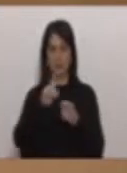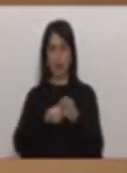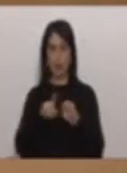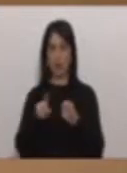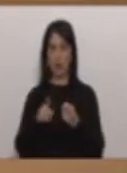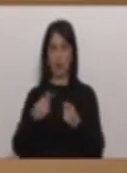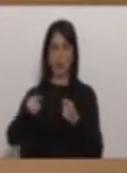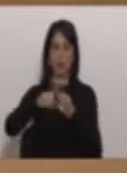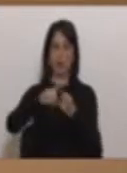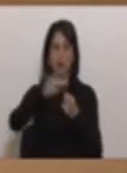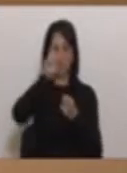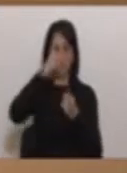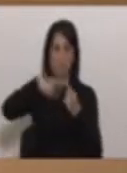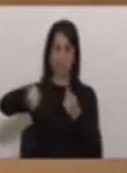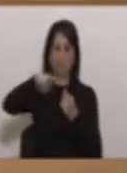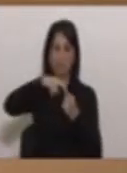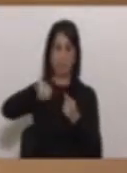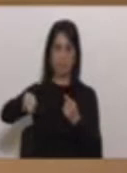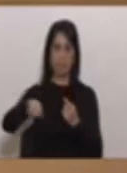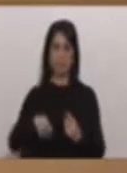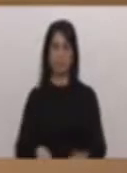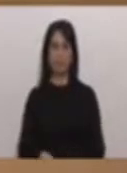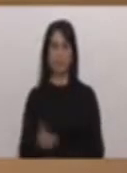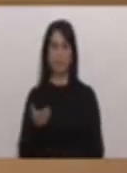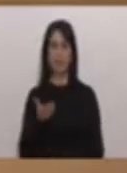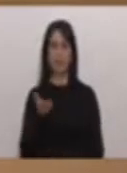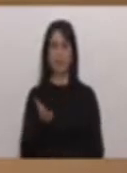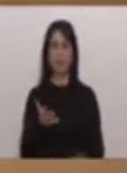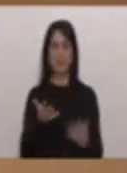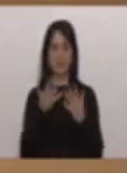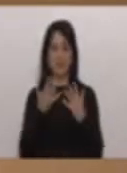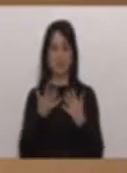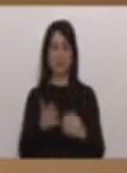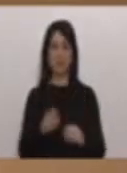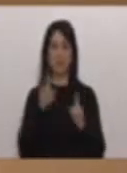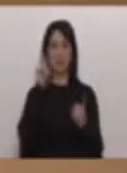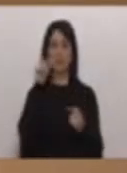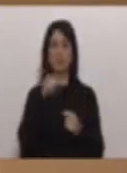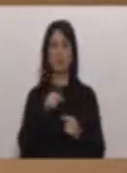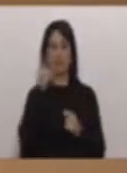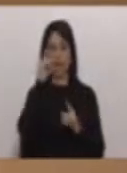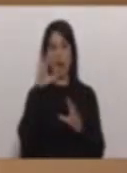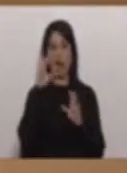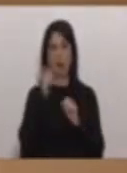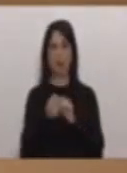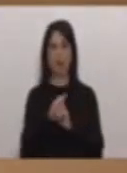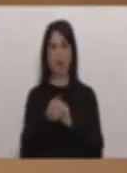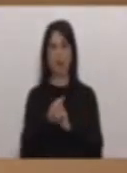აფილირებული არასამთავრობო ნაწილის, რომელმაც ცხადია შესაბამისი აღქმები გააჩინა